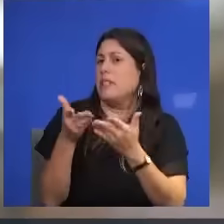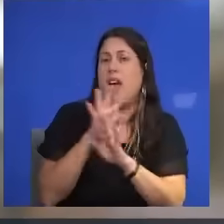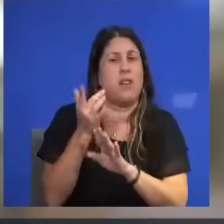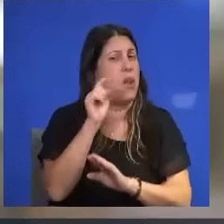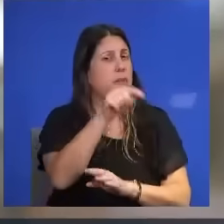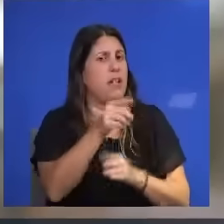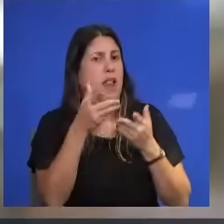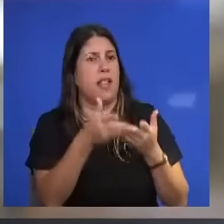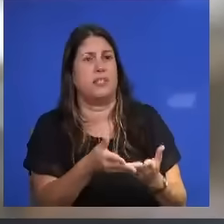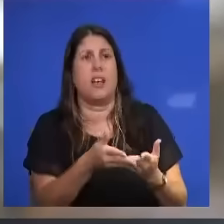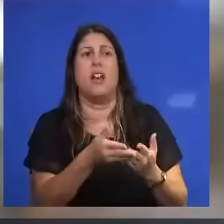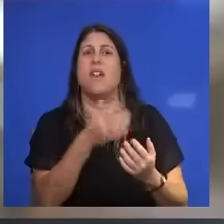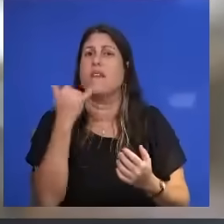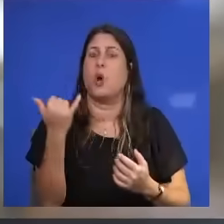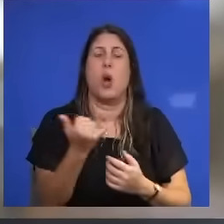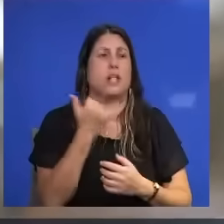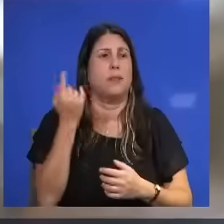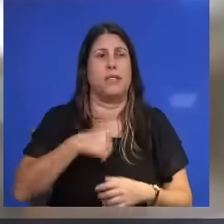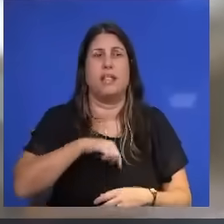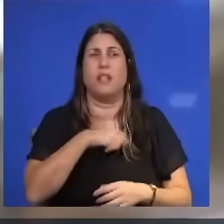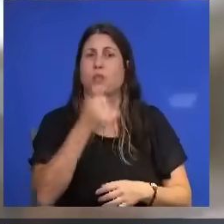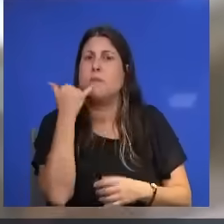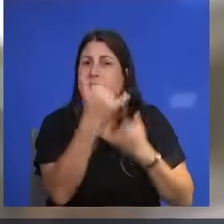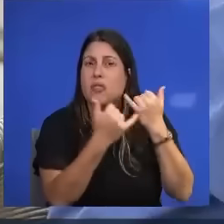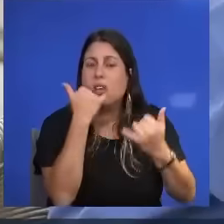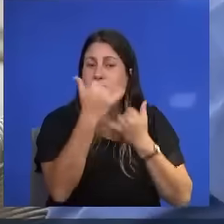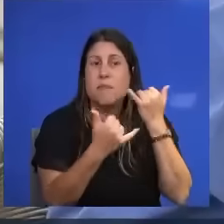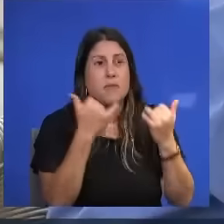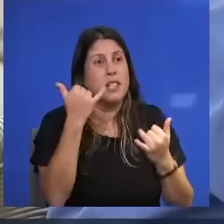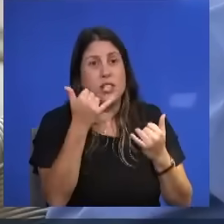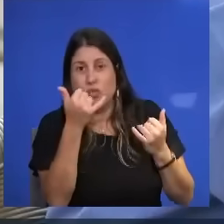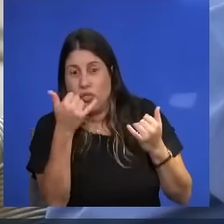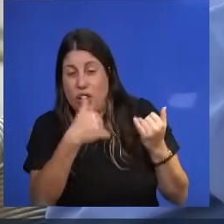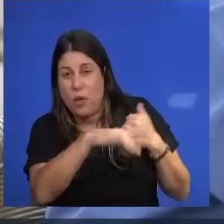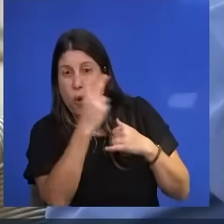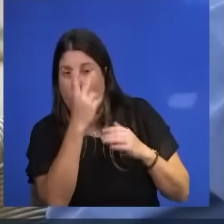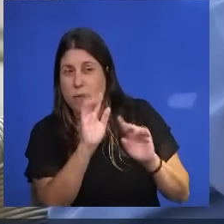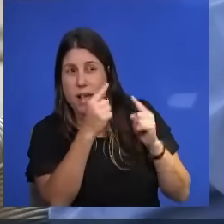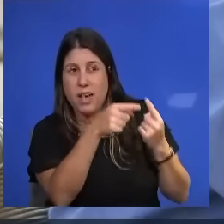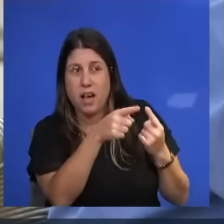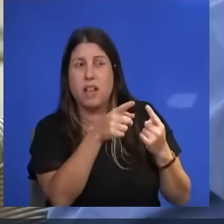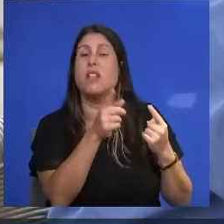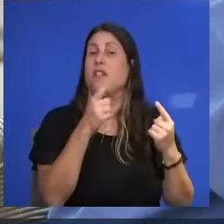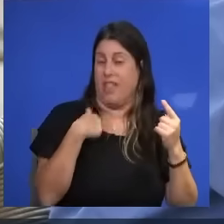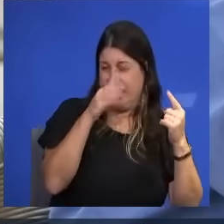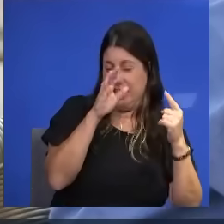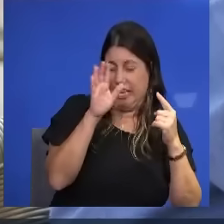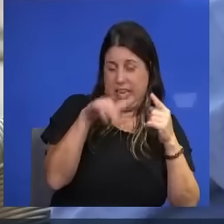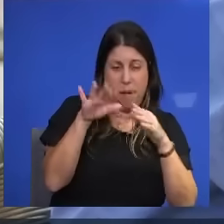וכל הזמן אנחנו מצלצלים כדי שיגשו לראות מה קרה להם. ואני מעביר את זה גם. ואני